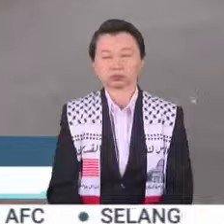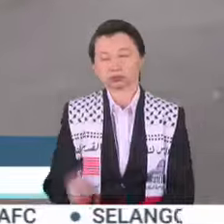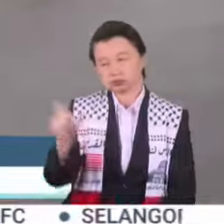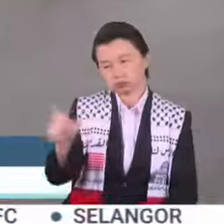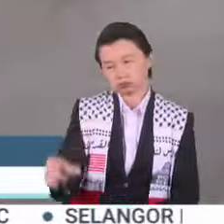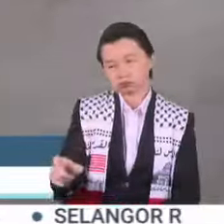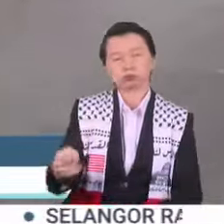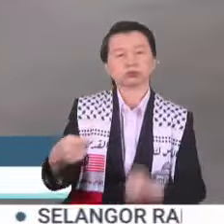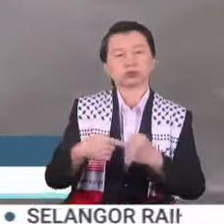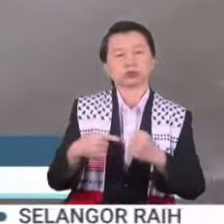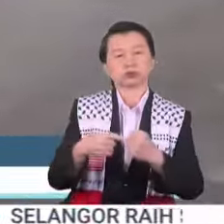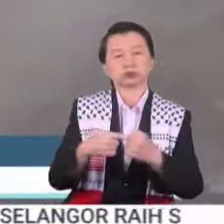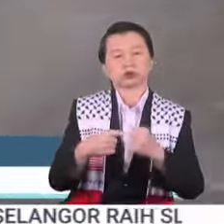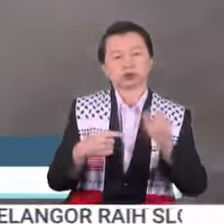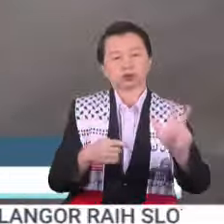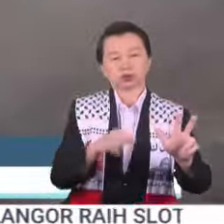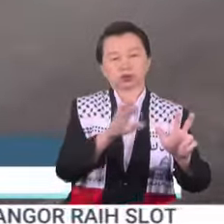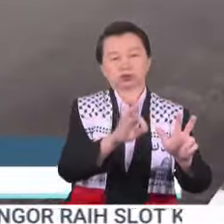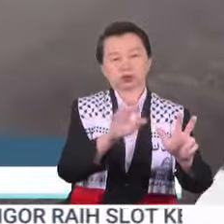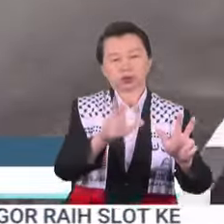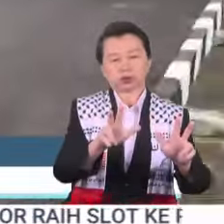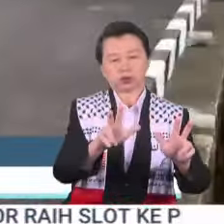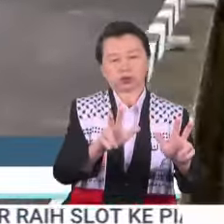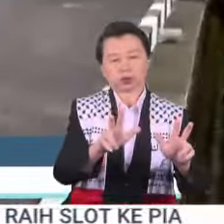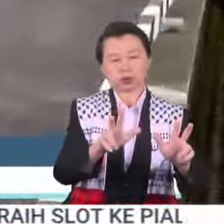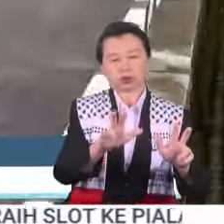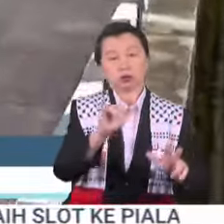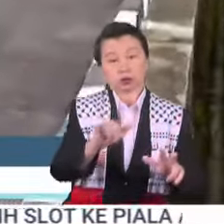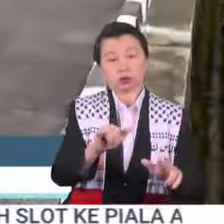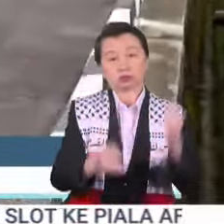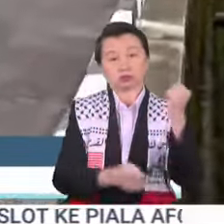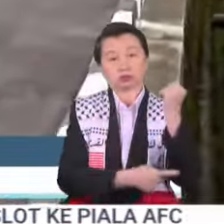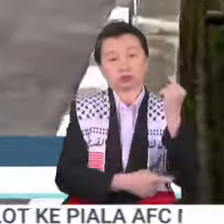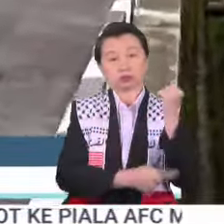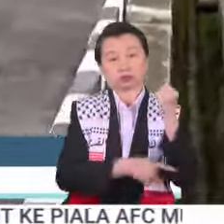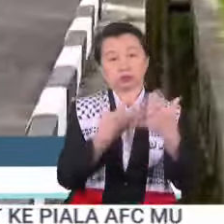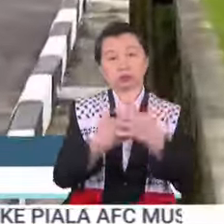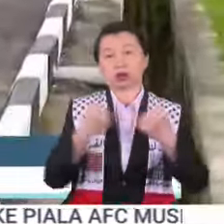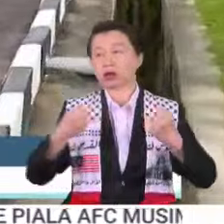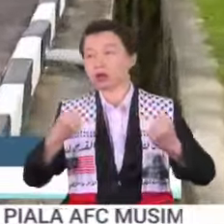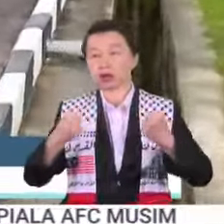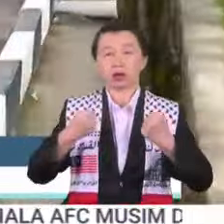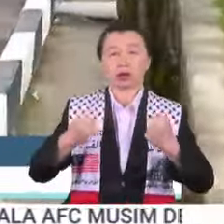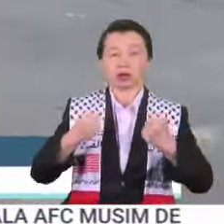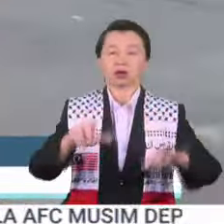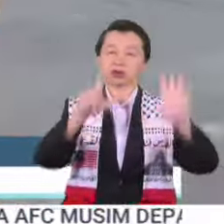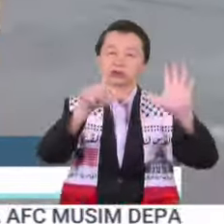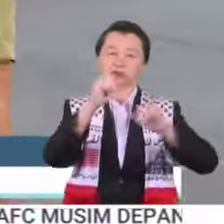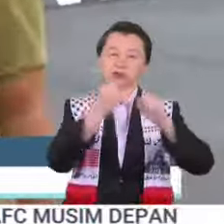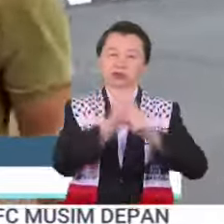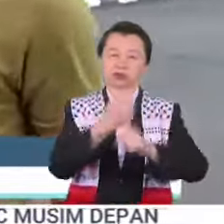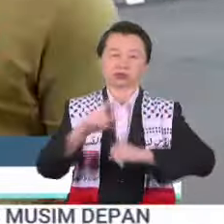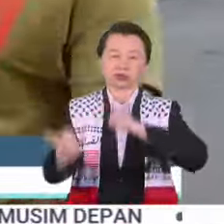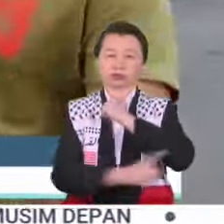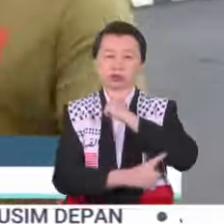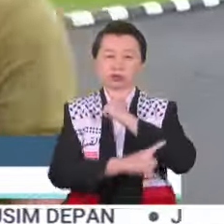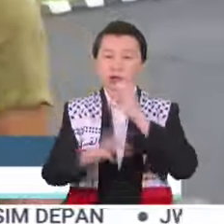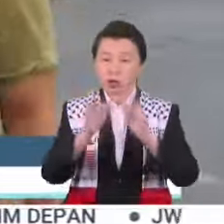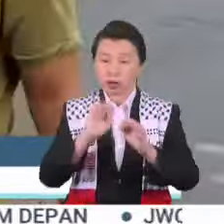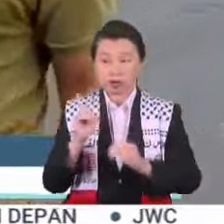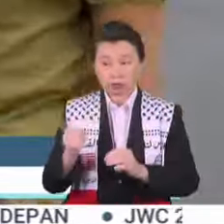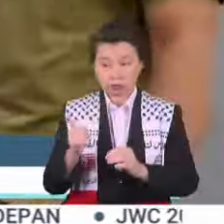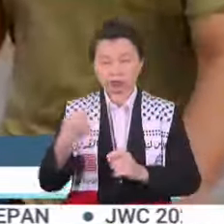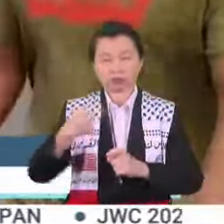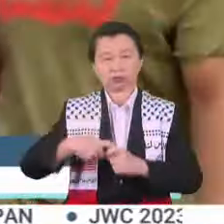Tertuduh didakwa mengikut Seksyen 393 Kanun Keseksaan yang membawa hukuman penjara maksimum 7 tahun dan denda jika